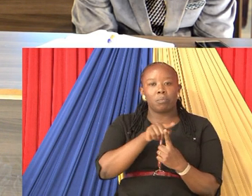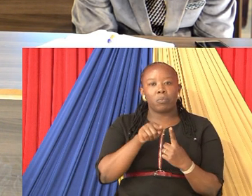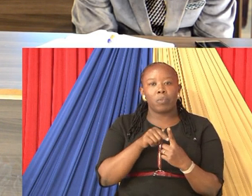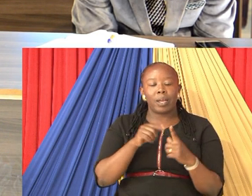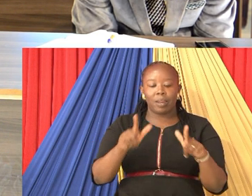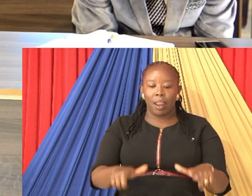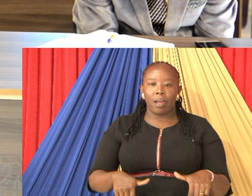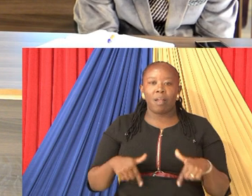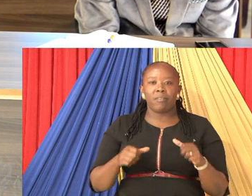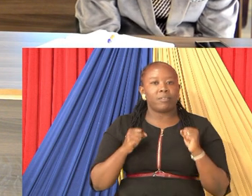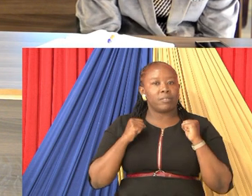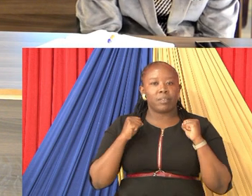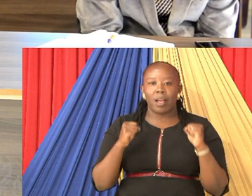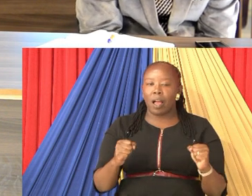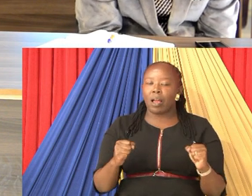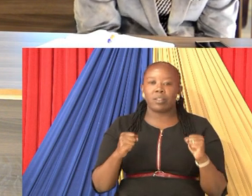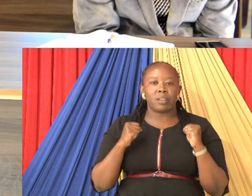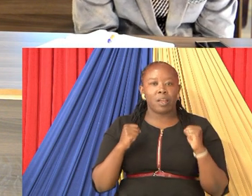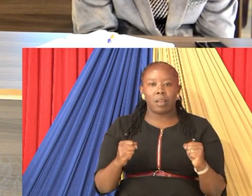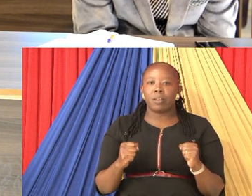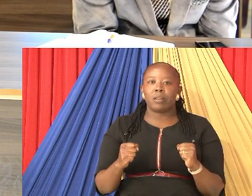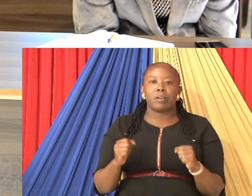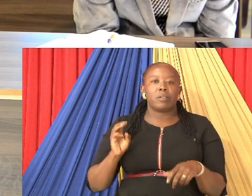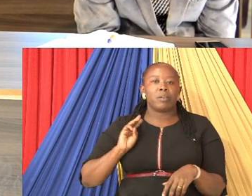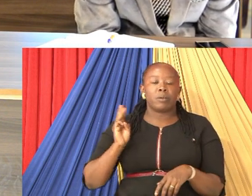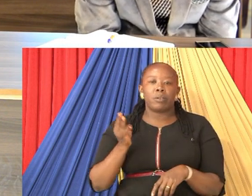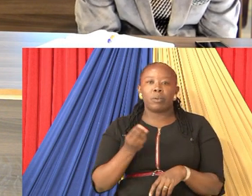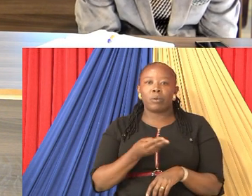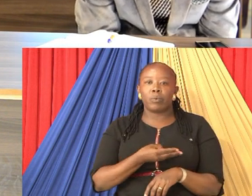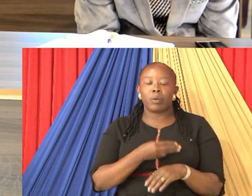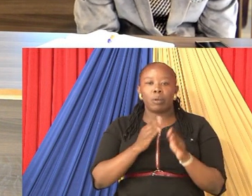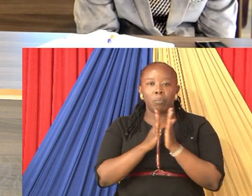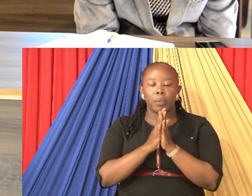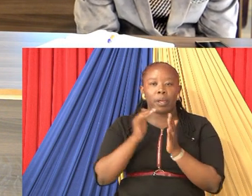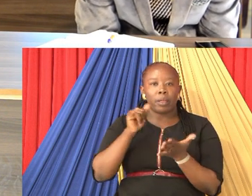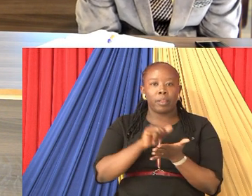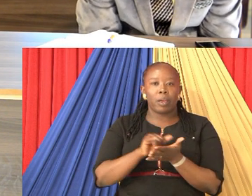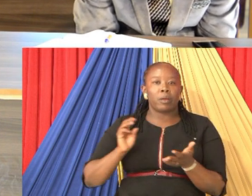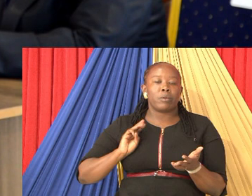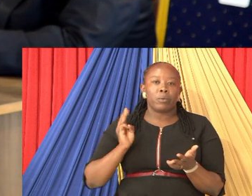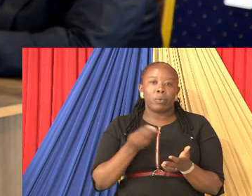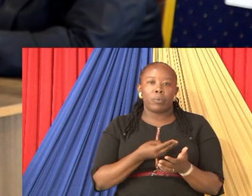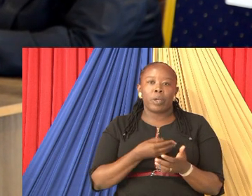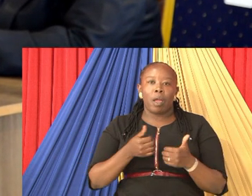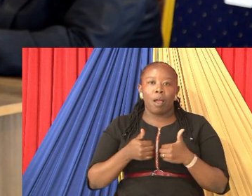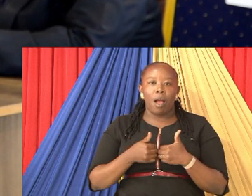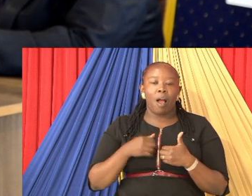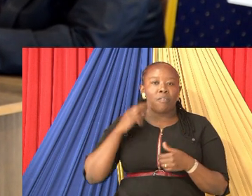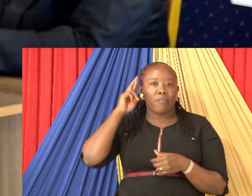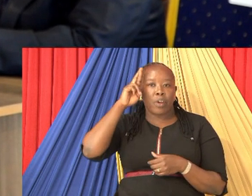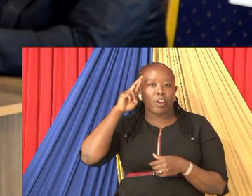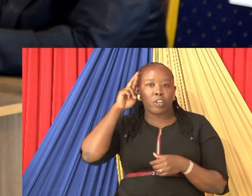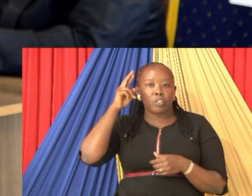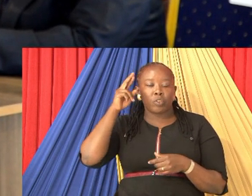mgumu kwa wengi, ewe Mfalme, naomba kwamba tutakuwa na sababu ya kukushukuru. Kwamba hatutakuwa na